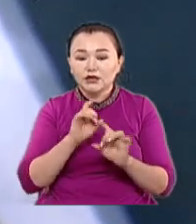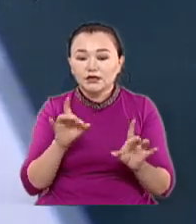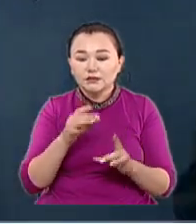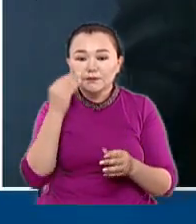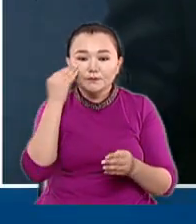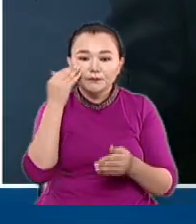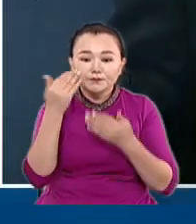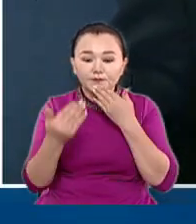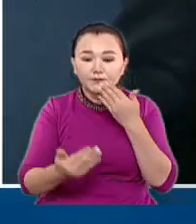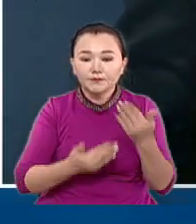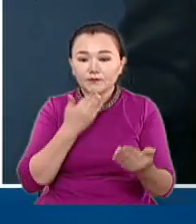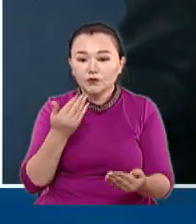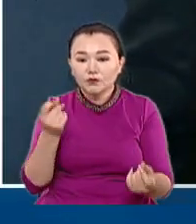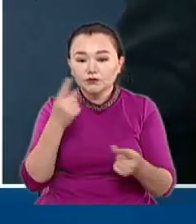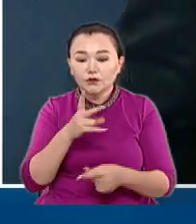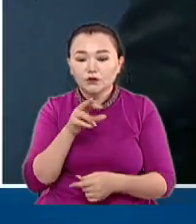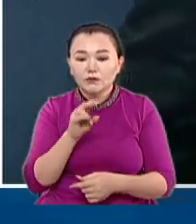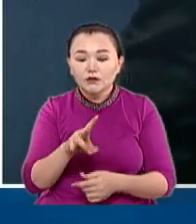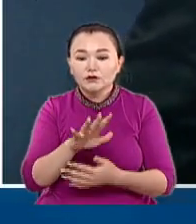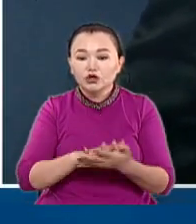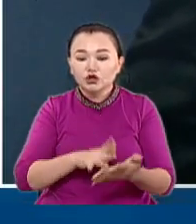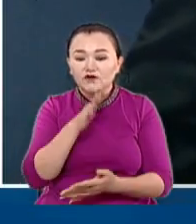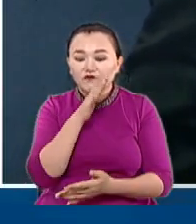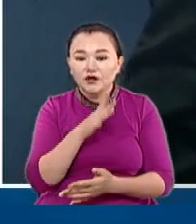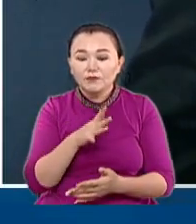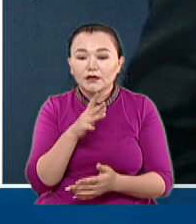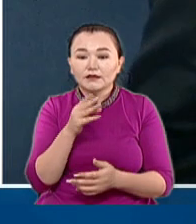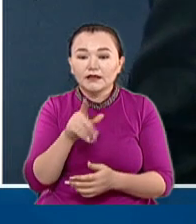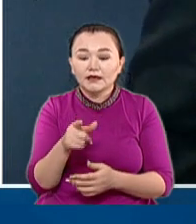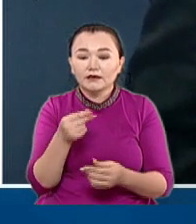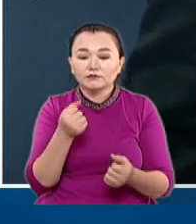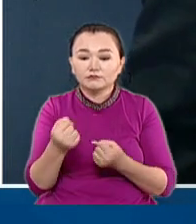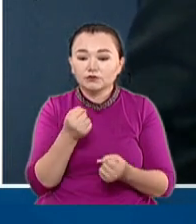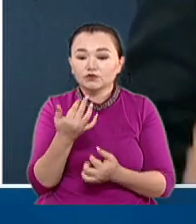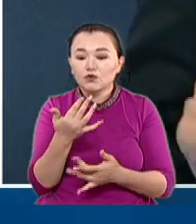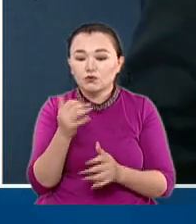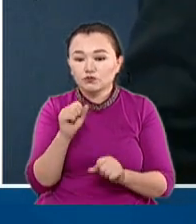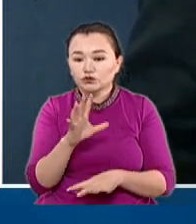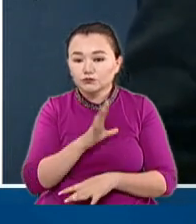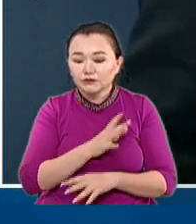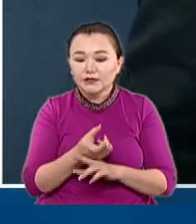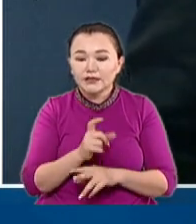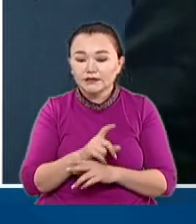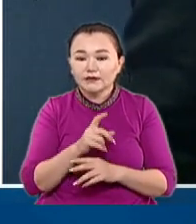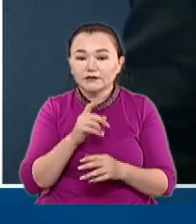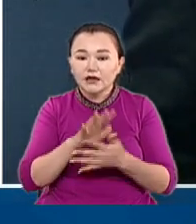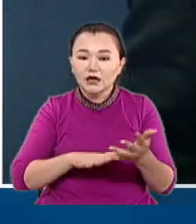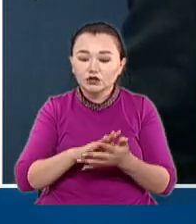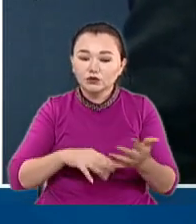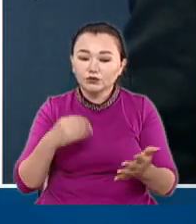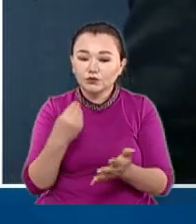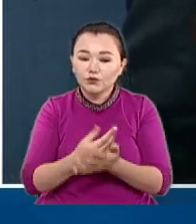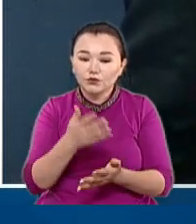сарапшылардың пікірін біліп көрді. Нұрболат, алдағы уақытта теңге бағамы қанша болуы мүмкін? Дәл осы қарқынмен қымбаттай бере